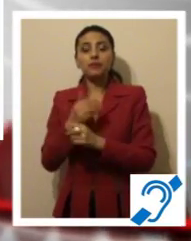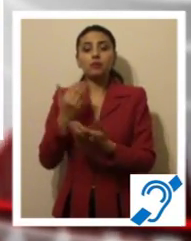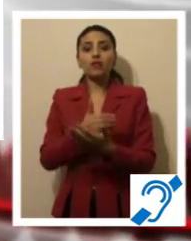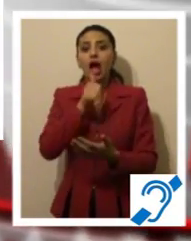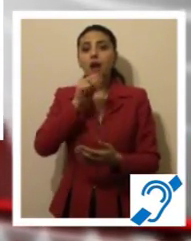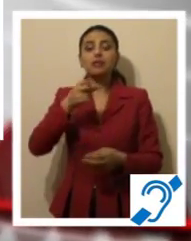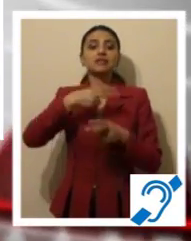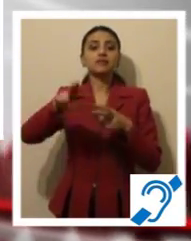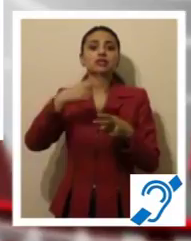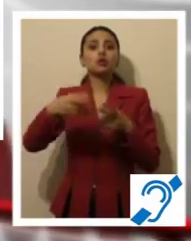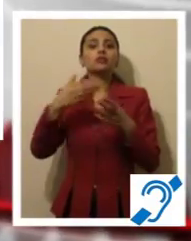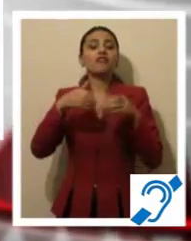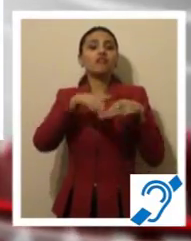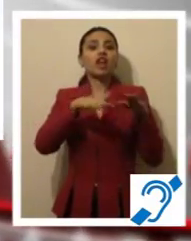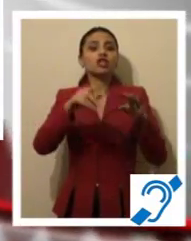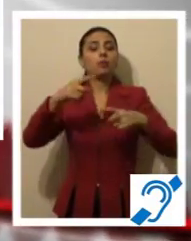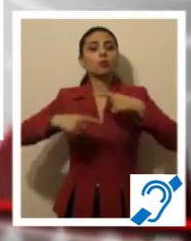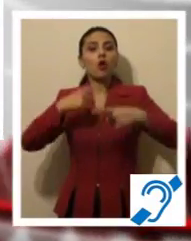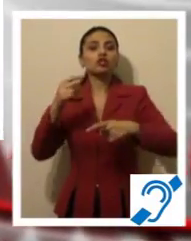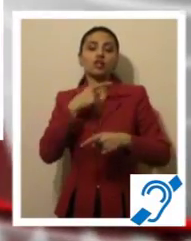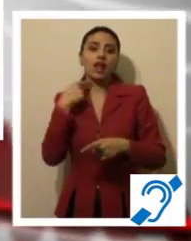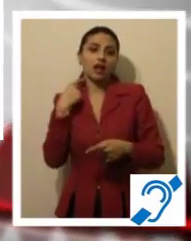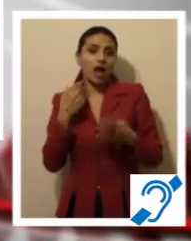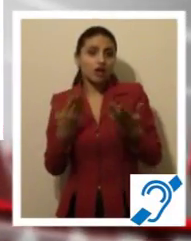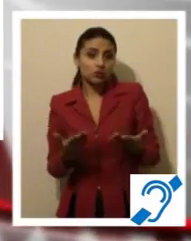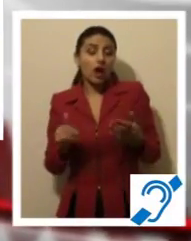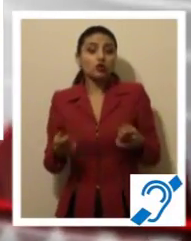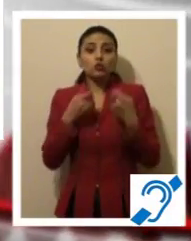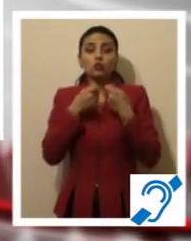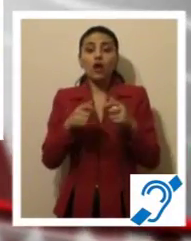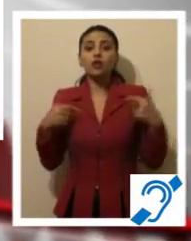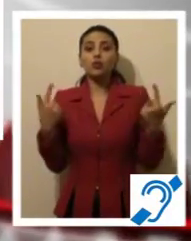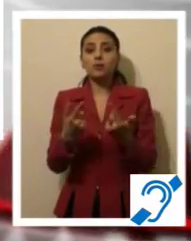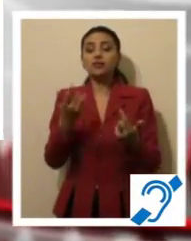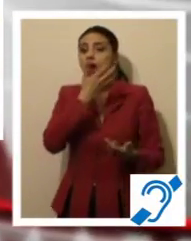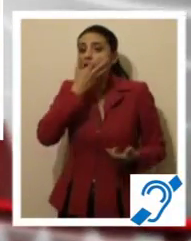de bobotează ferește de boli și necazuri. Aici toată lumea se încălzește.